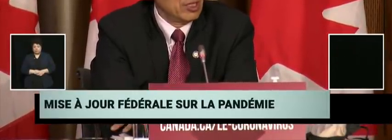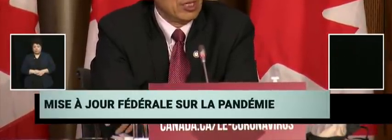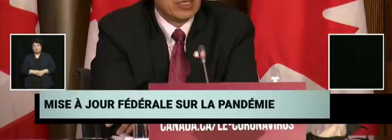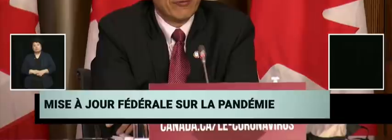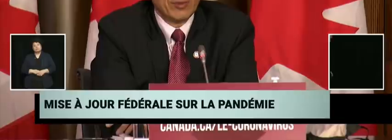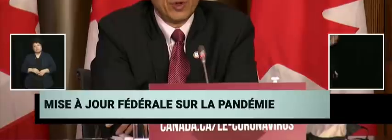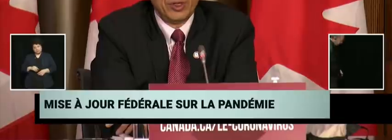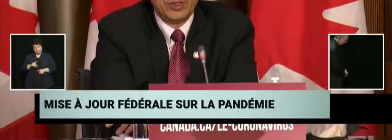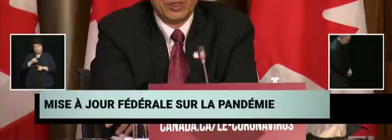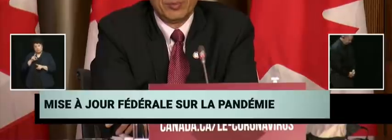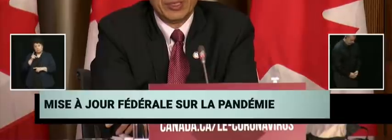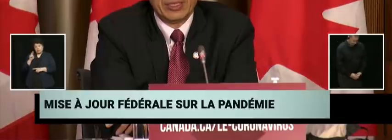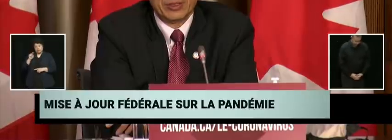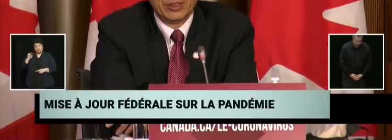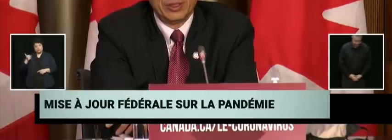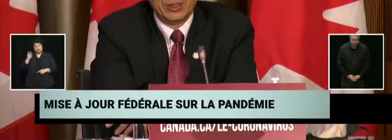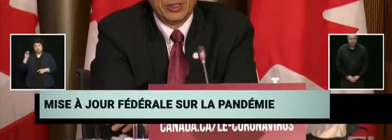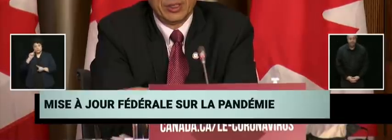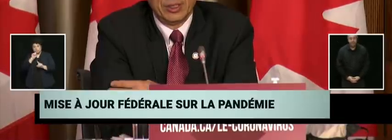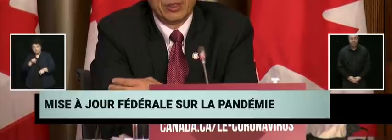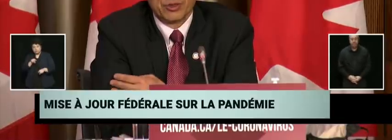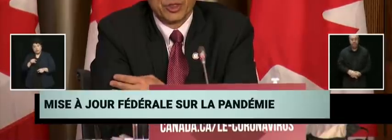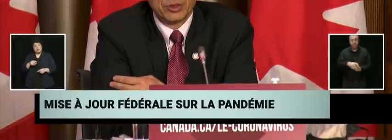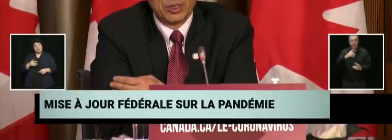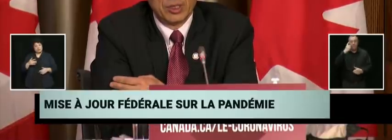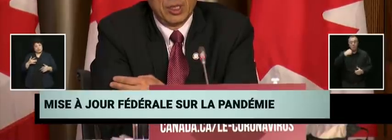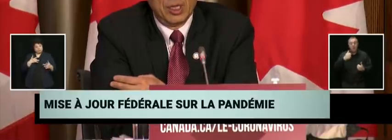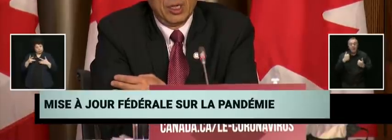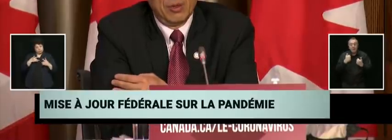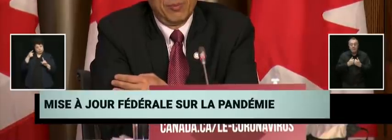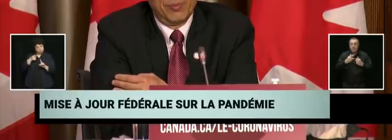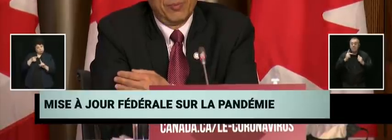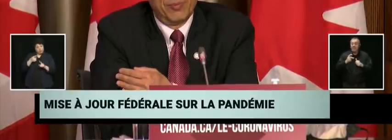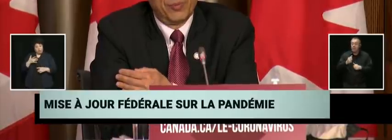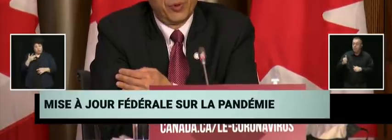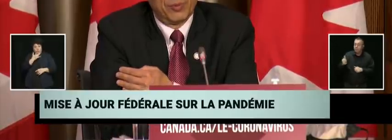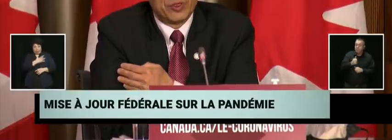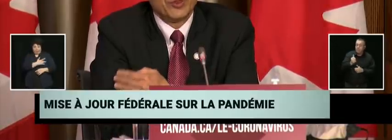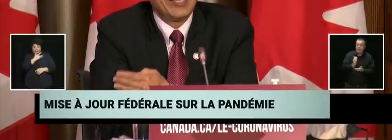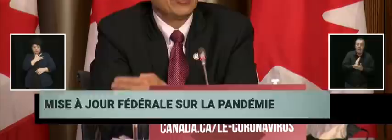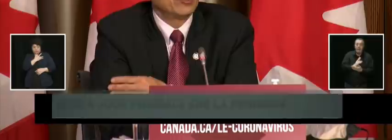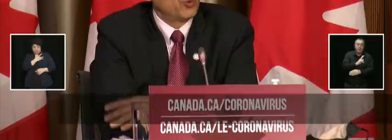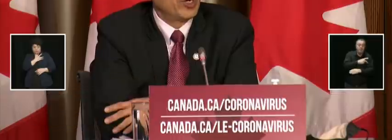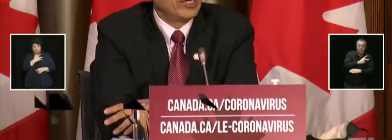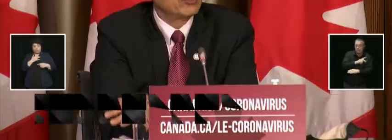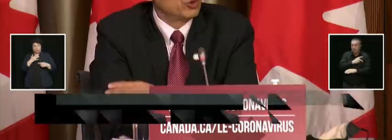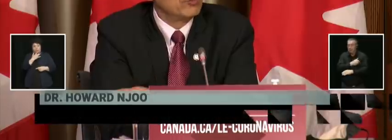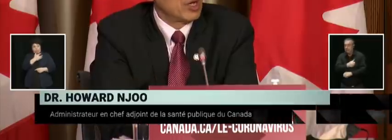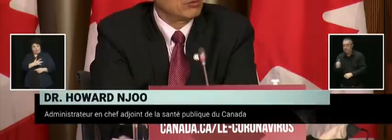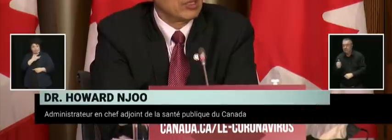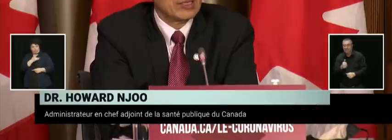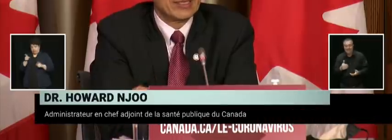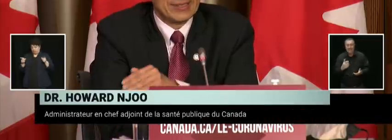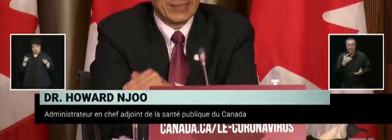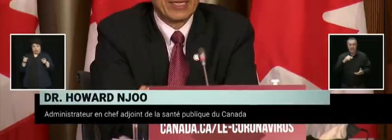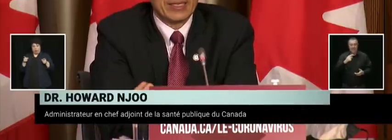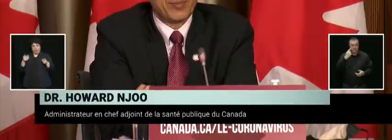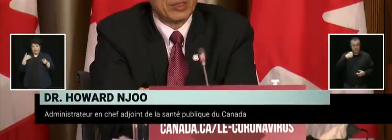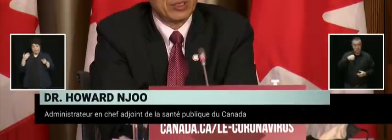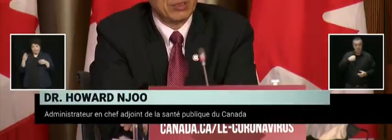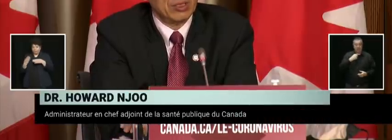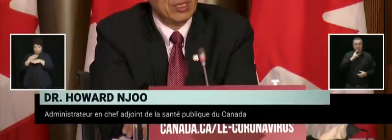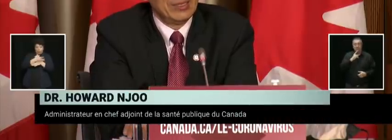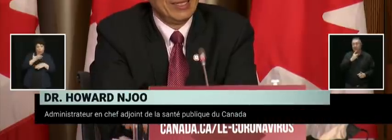compte, c'est vraiment peut-être un enjeu pour souligner le point à tout le monde. C'est